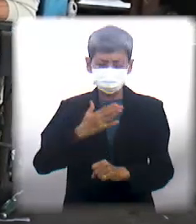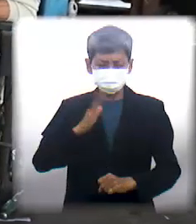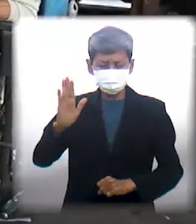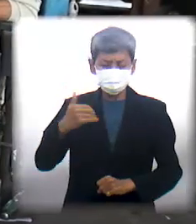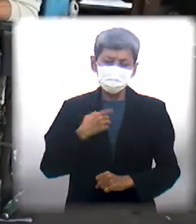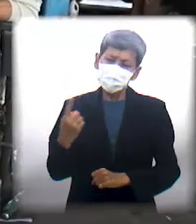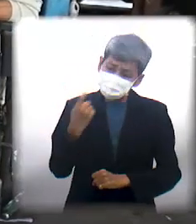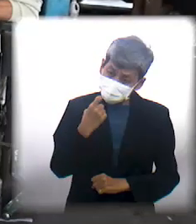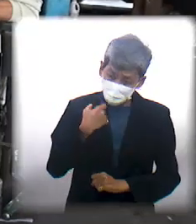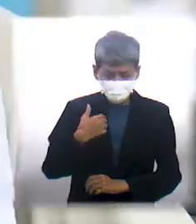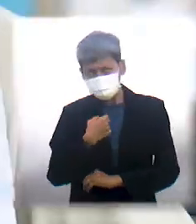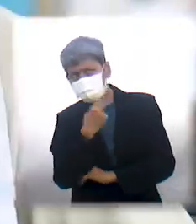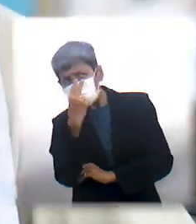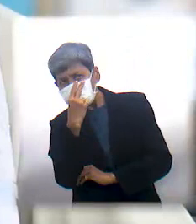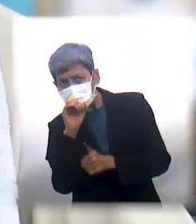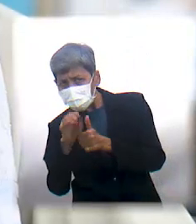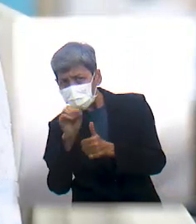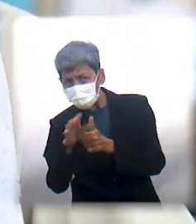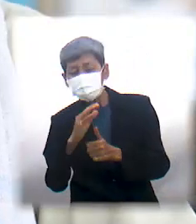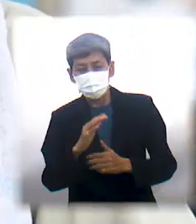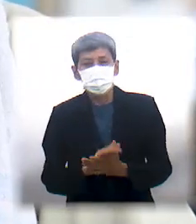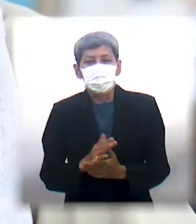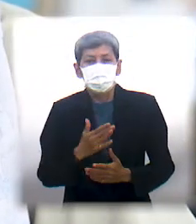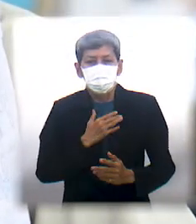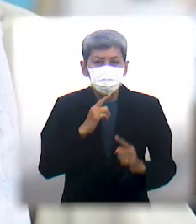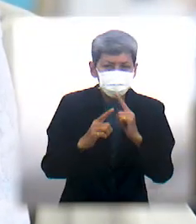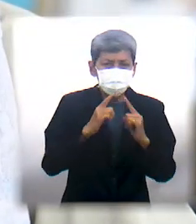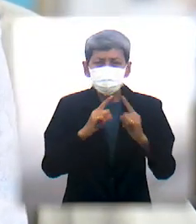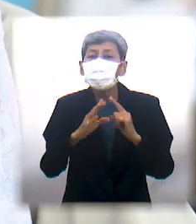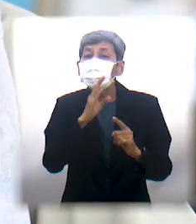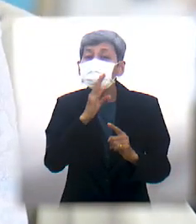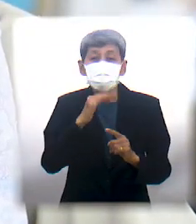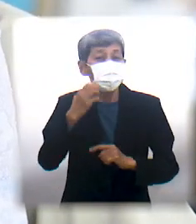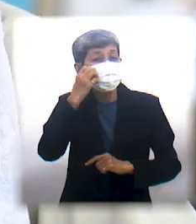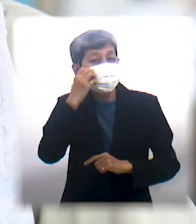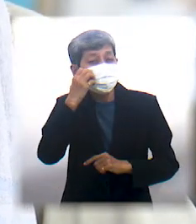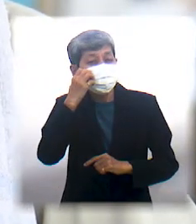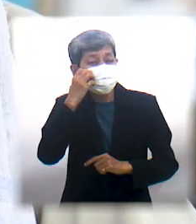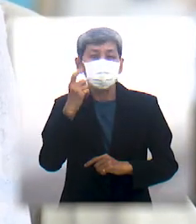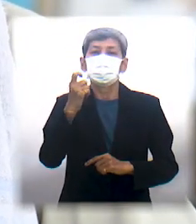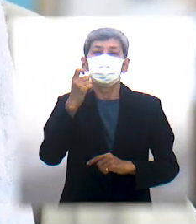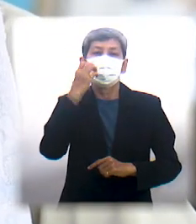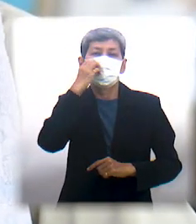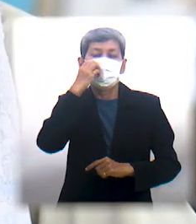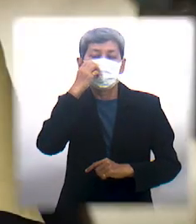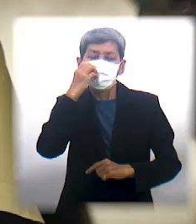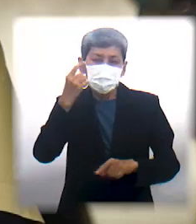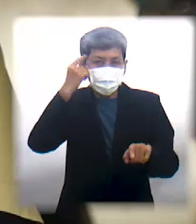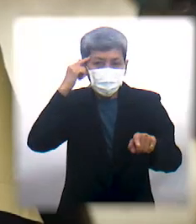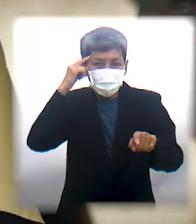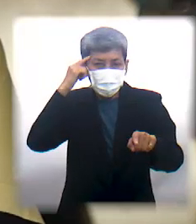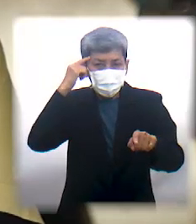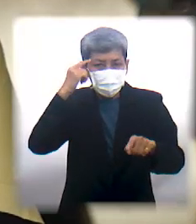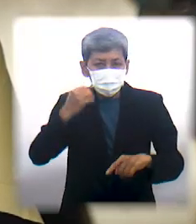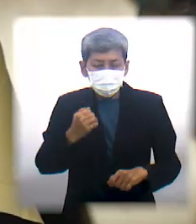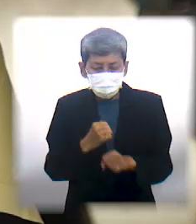าเราดูเราอะไรเงี้ยแต่บางทีเราสื่อสารไปเงี้ยถ้าอย่างกูเจ้าสัตว์เงี้ยมันสื่อสารไม่รู้เรื่อง ไม่ได้